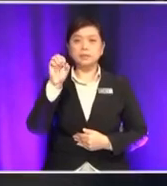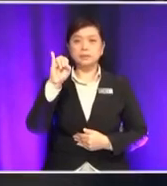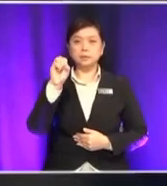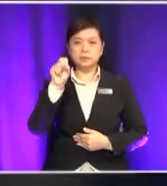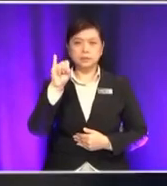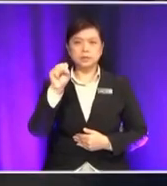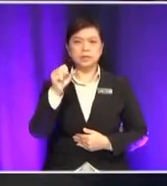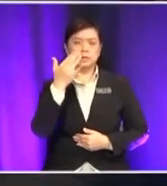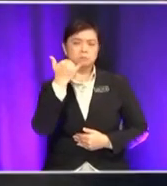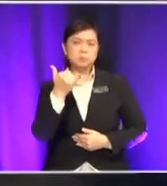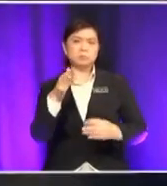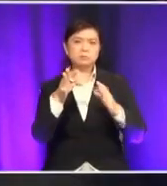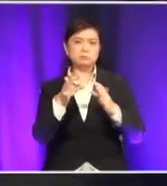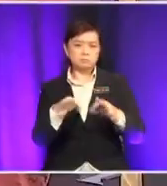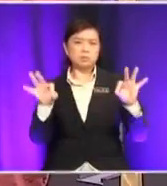gitu